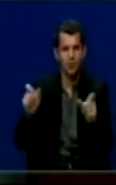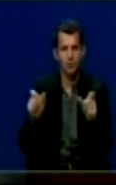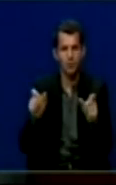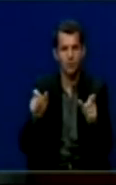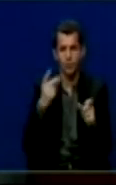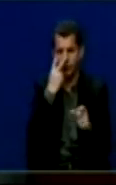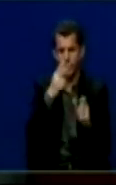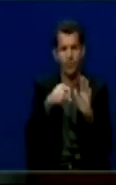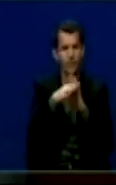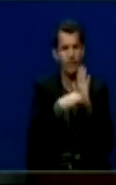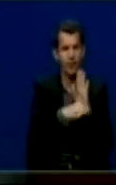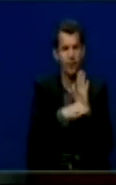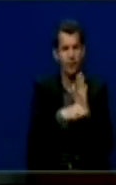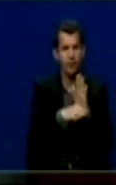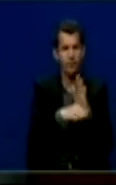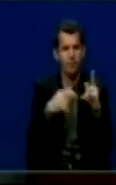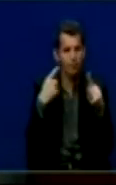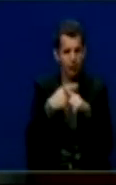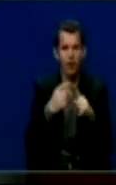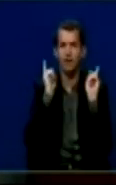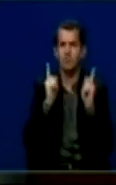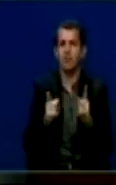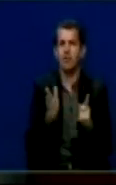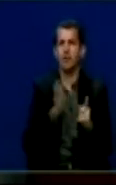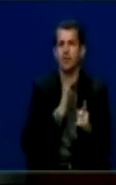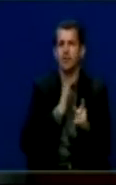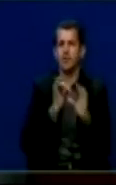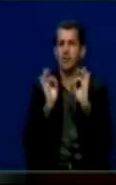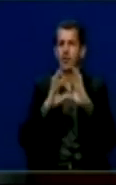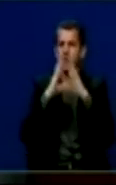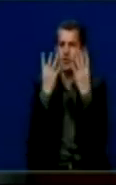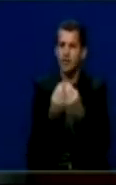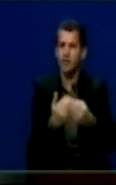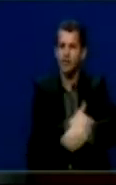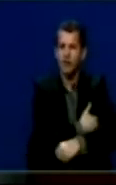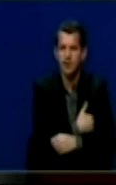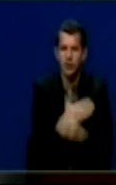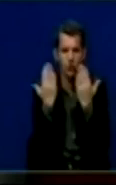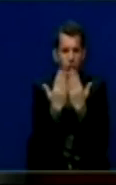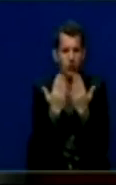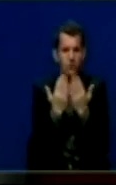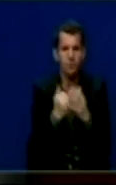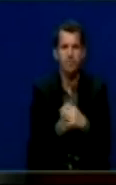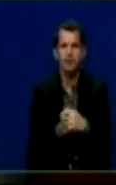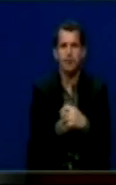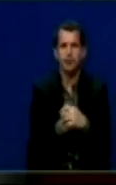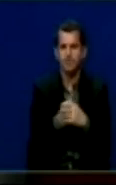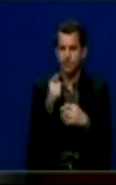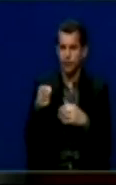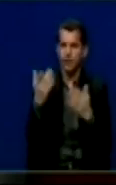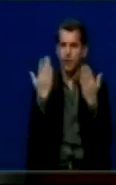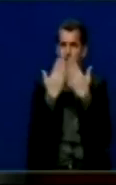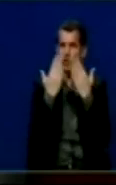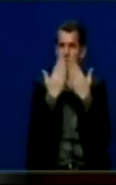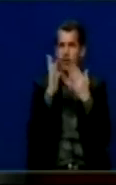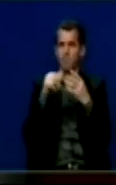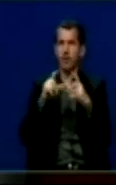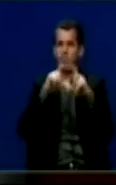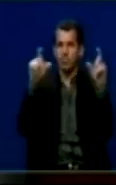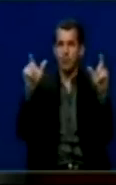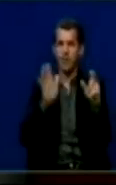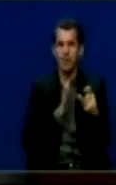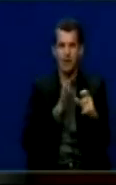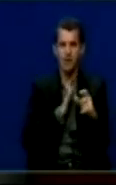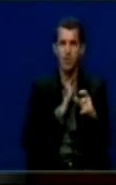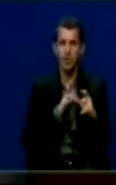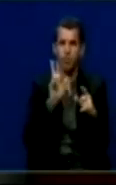kodin e mirësjelljes të mos bëhen shkaktari i cënimit të sigurisë së nxënësve në shkolla. Në ato shkolla ku për çfarëdo arsye ekziston rreziku real për